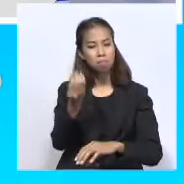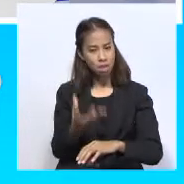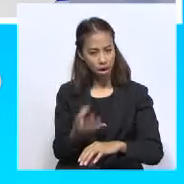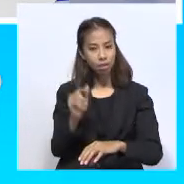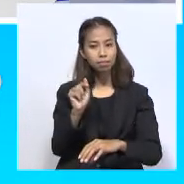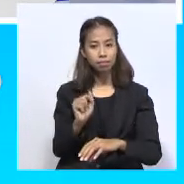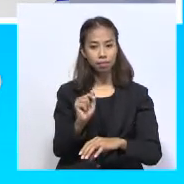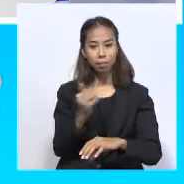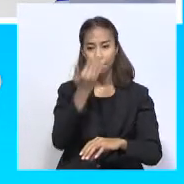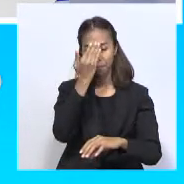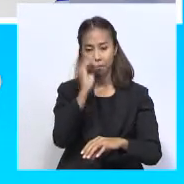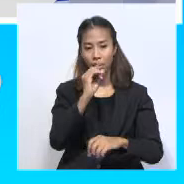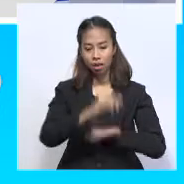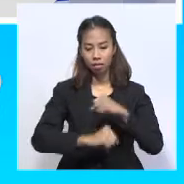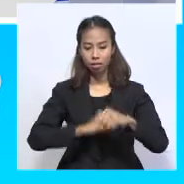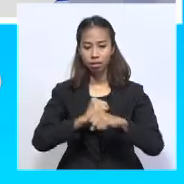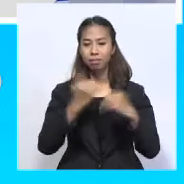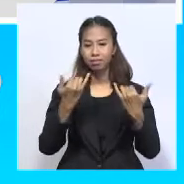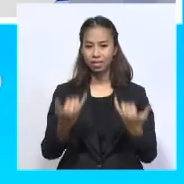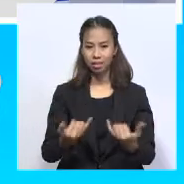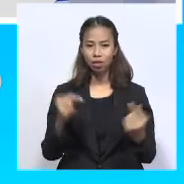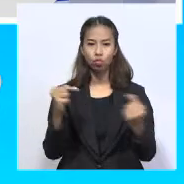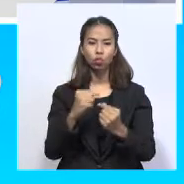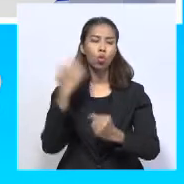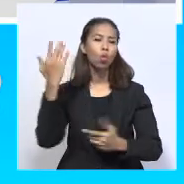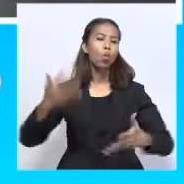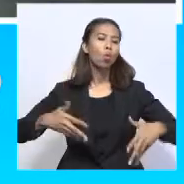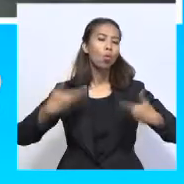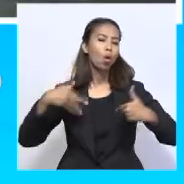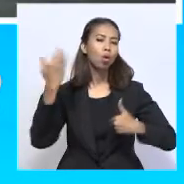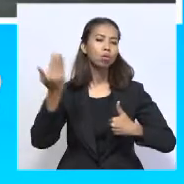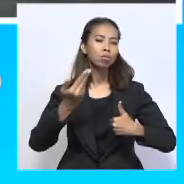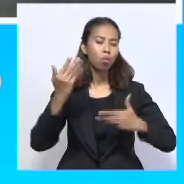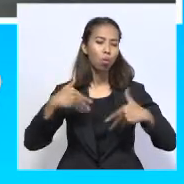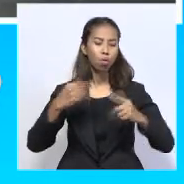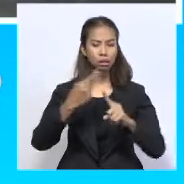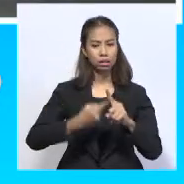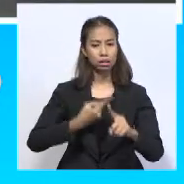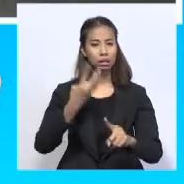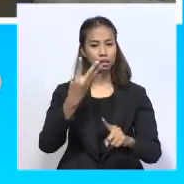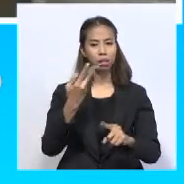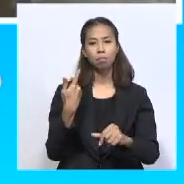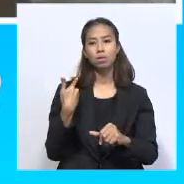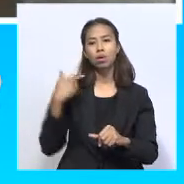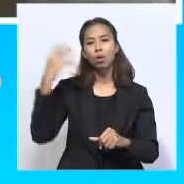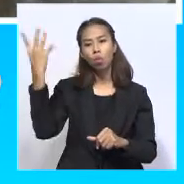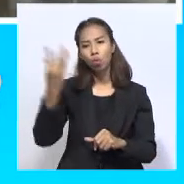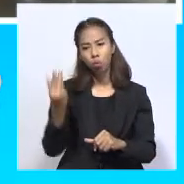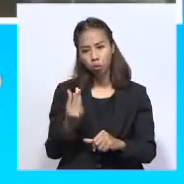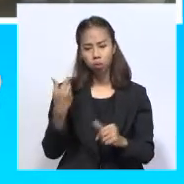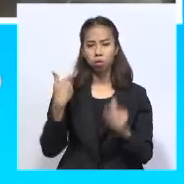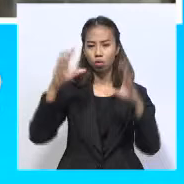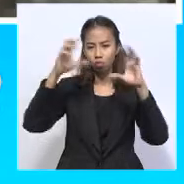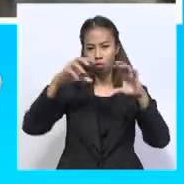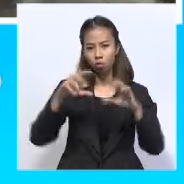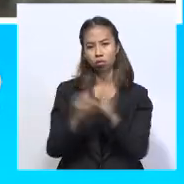ฝนในปีนี้พายุร้อนค่อนข้างจะถี่นะครับโดยเฉพาะในเดือนเมษายนเนี่ยมา6ครั้งนะครับก็ทำให้ปริมาณ